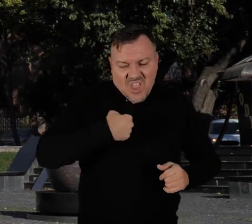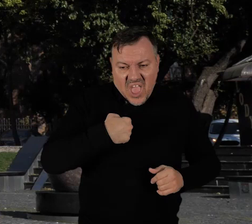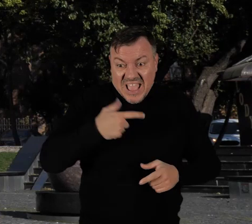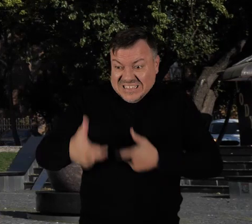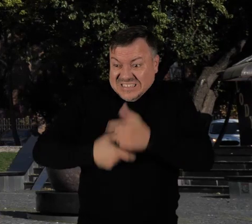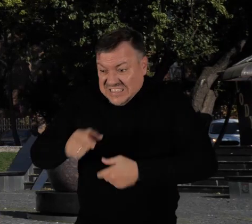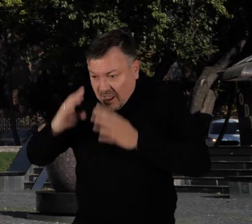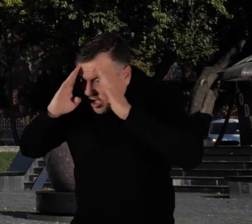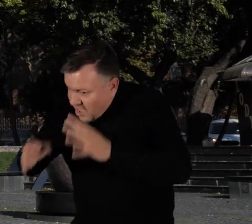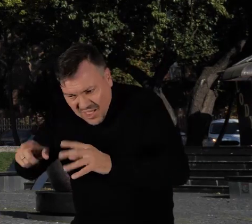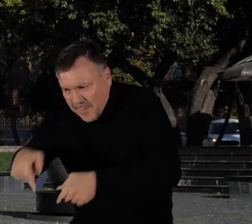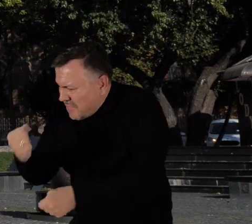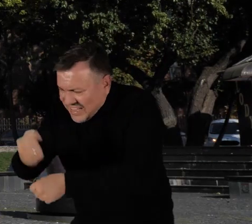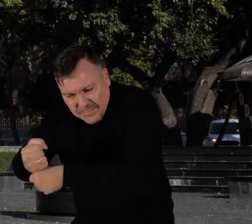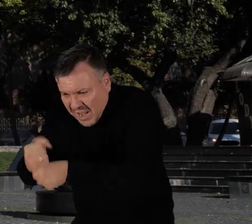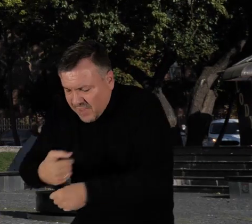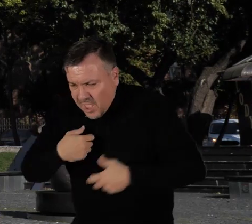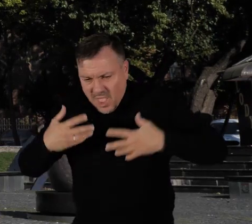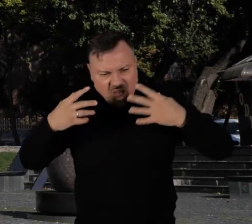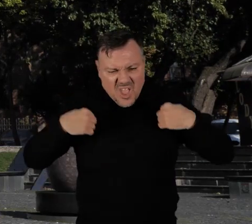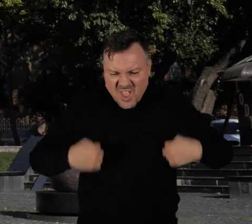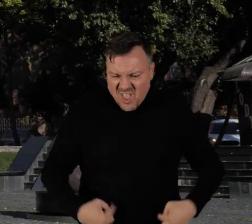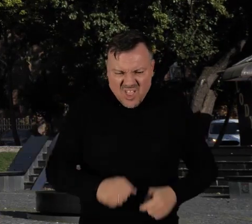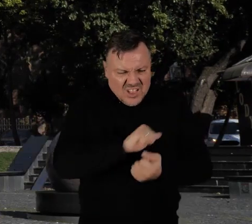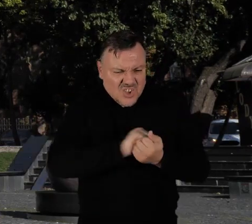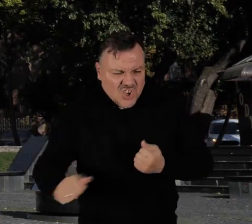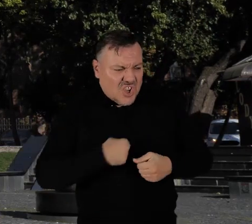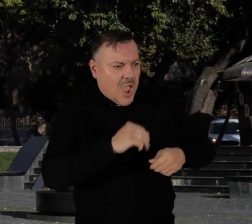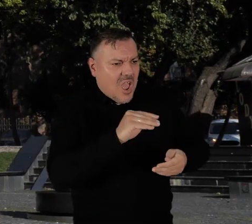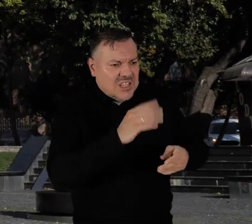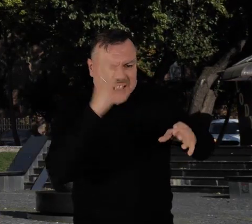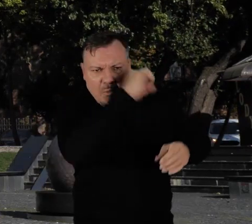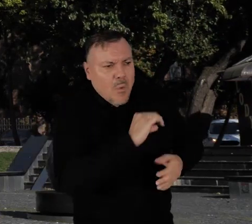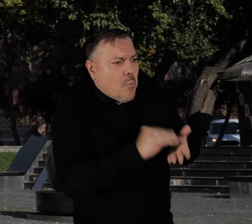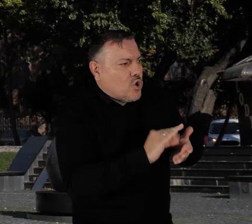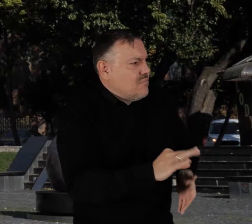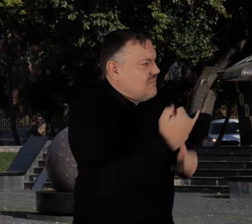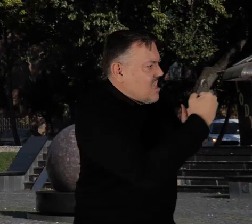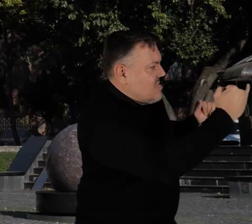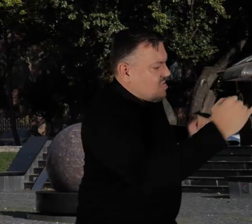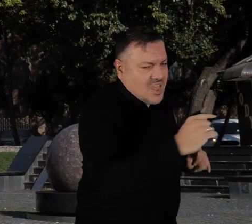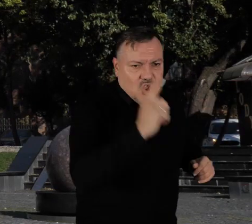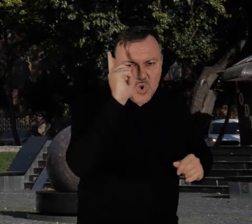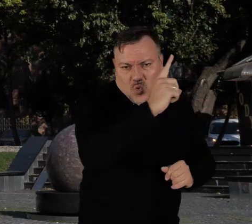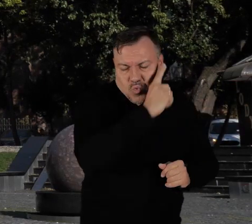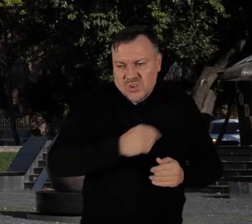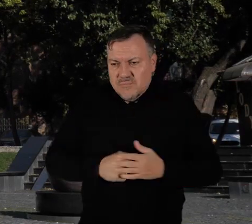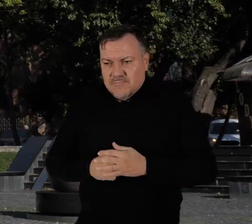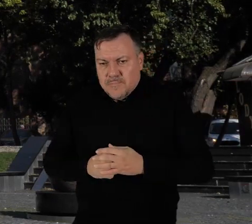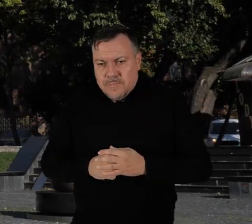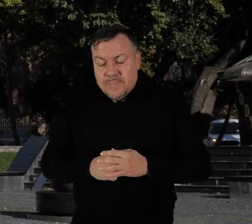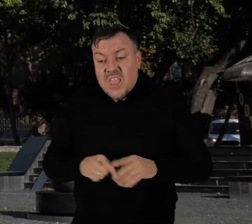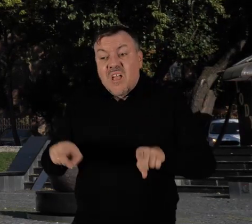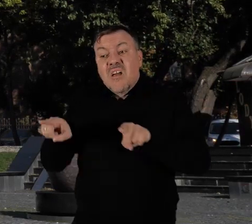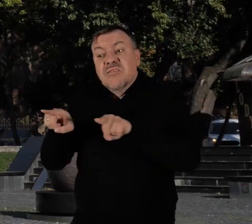wyniszczam się lub jeszcze gorzej, gdy zapominam o potrzebach innych ludzi i swoich względem nich obowiązkach. Istnieje wszakże jeszcze